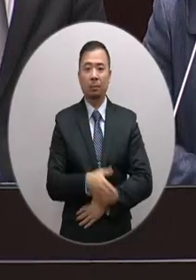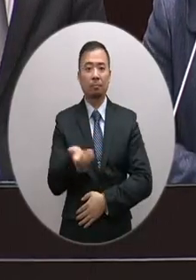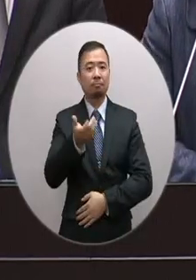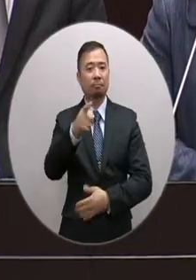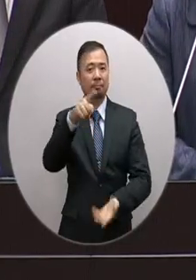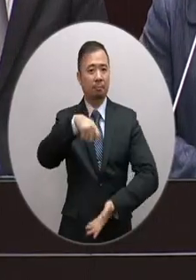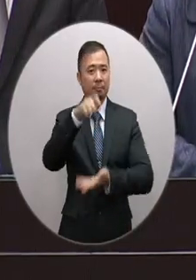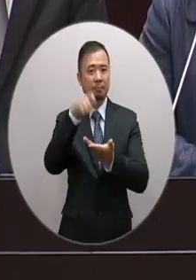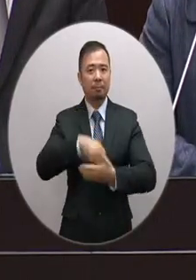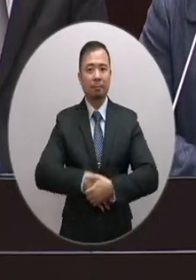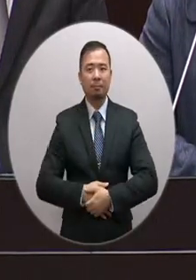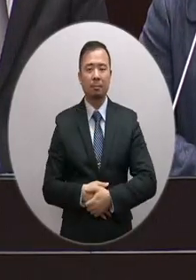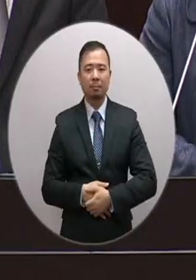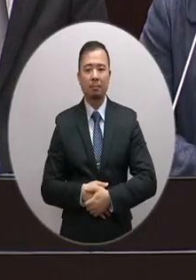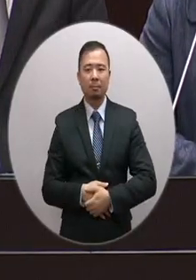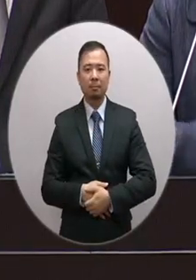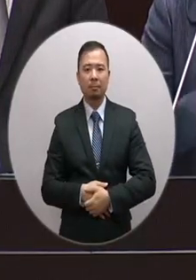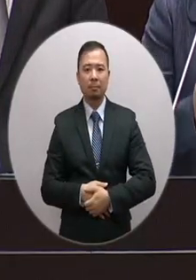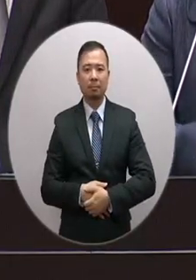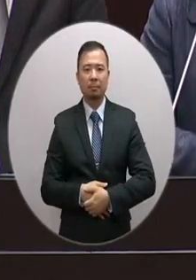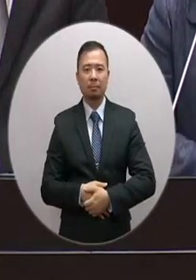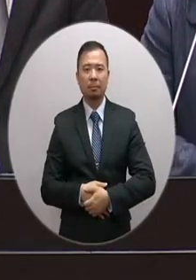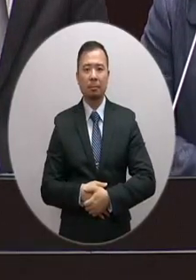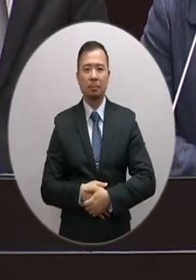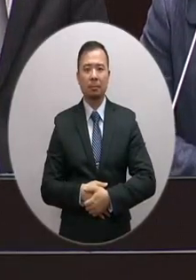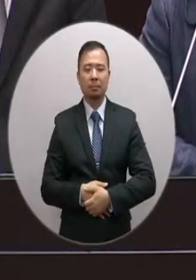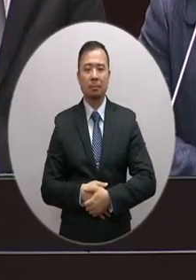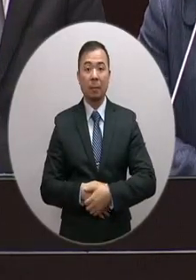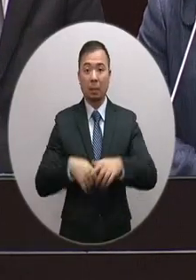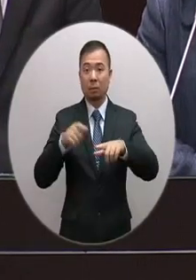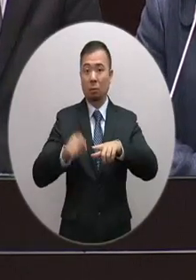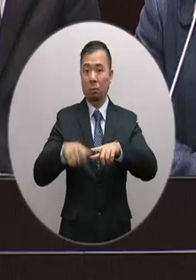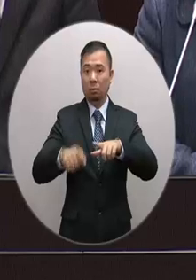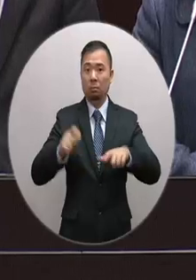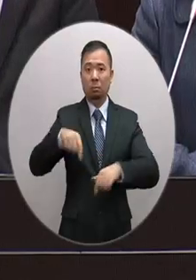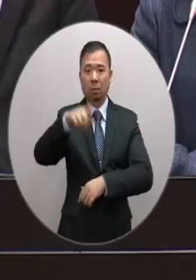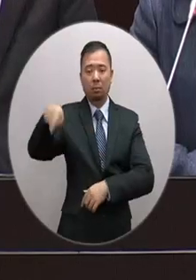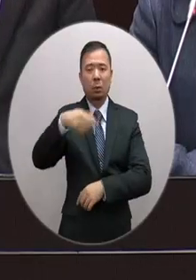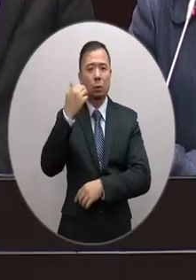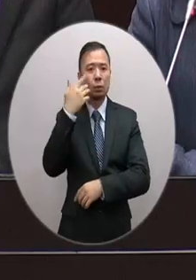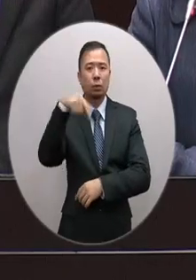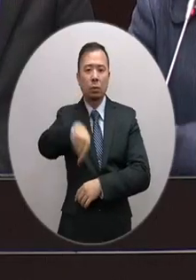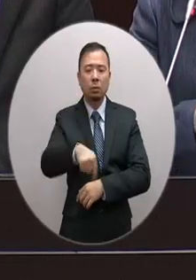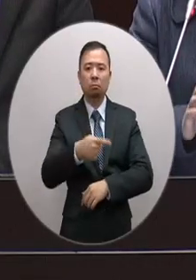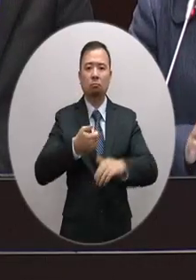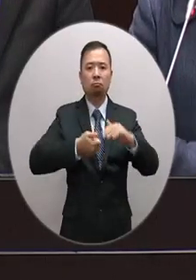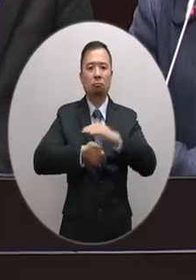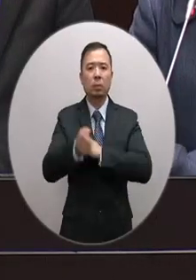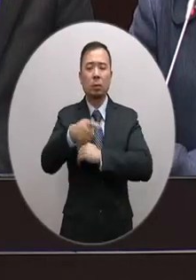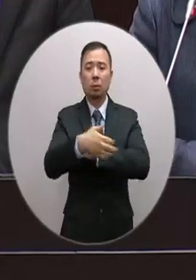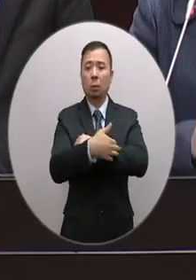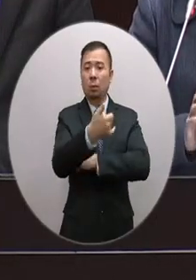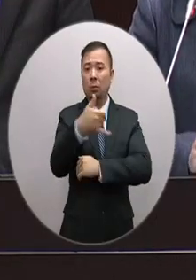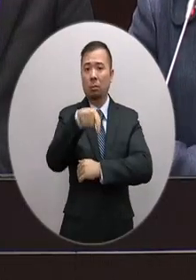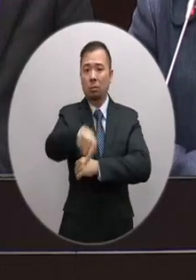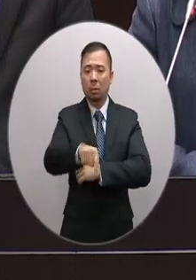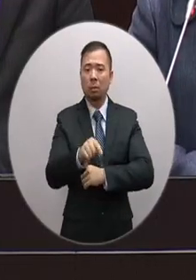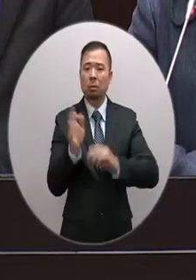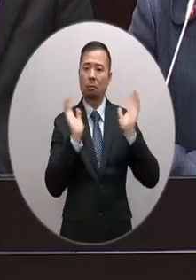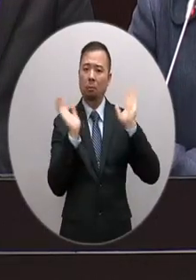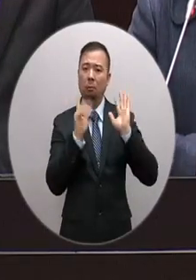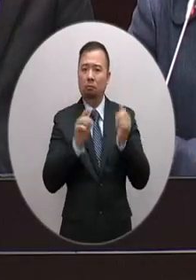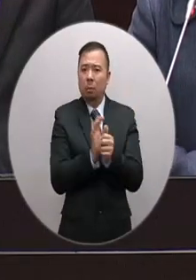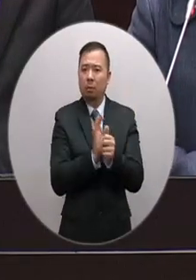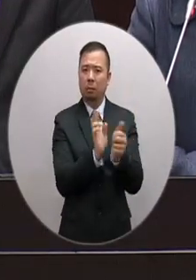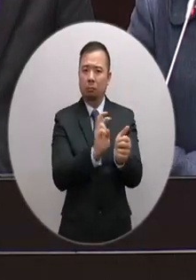提到我们企业在要提供这些托育服务，那的确面临到一些困难，一些问